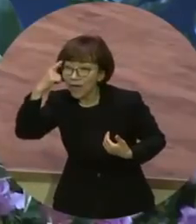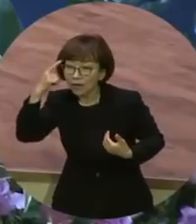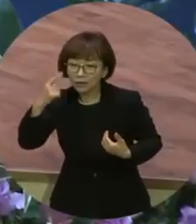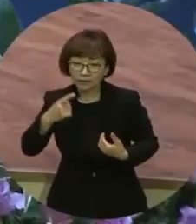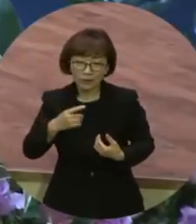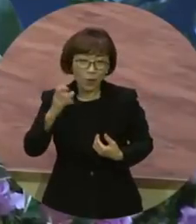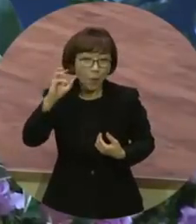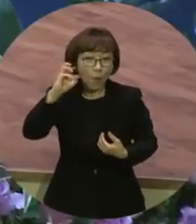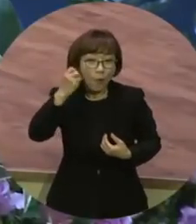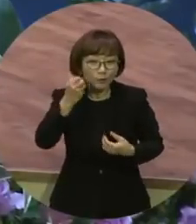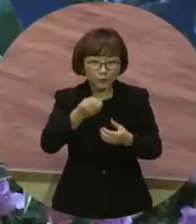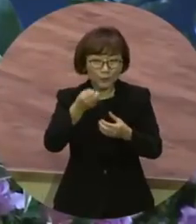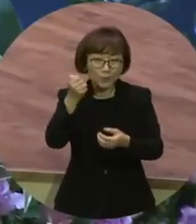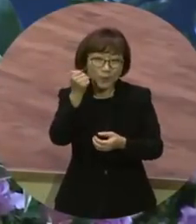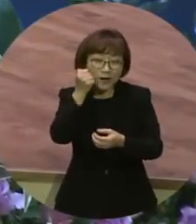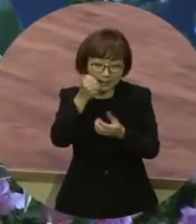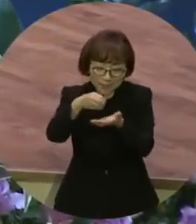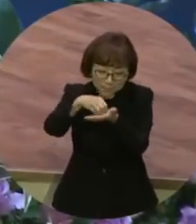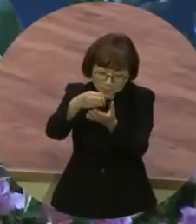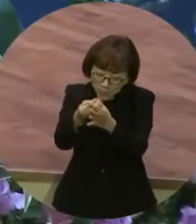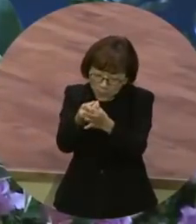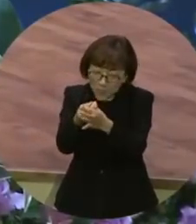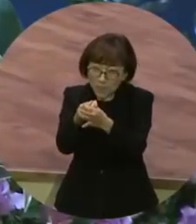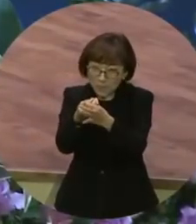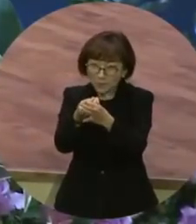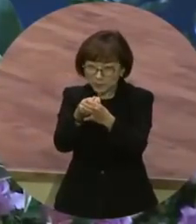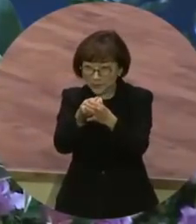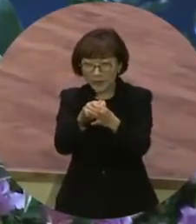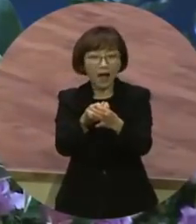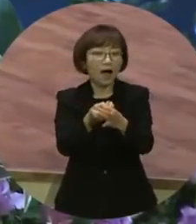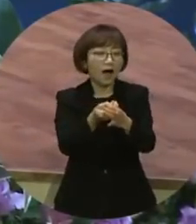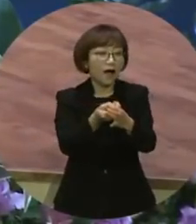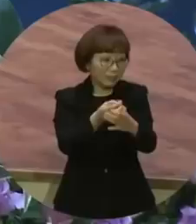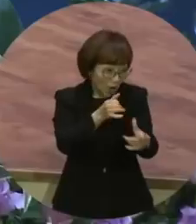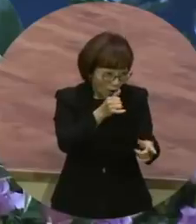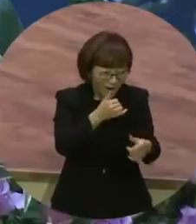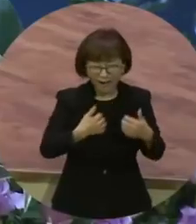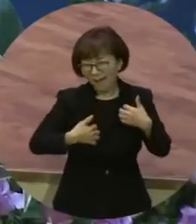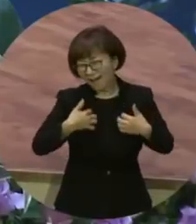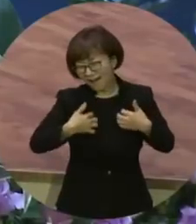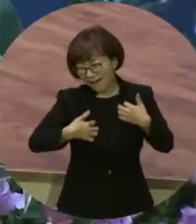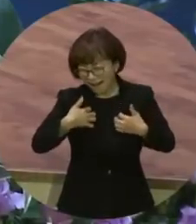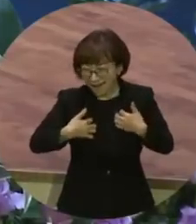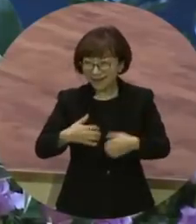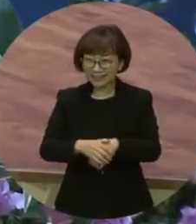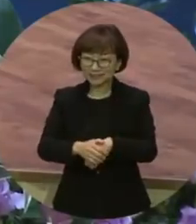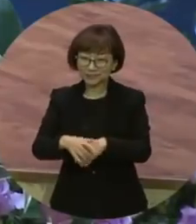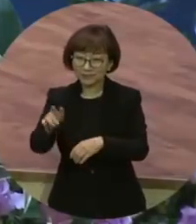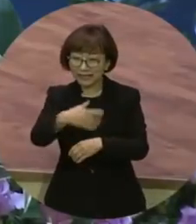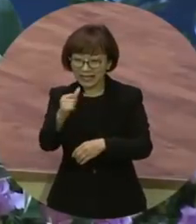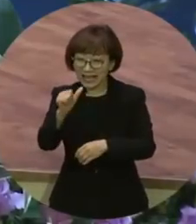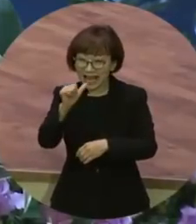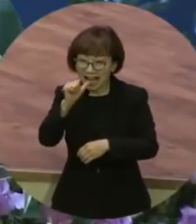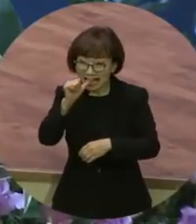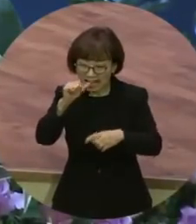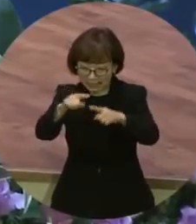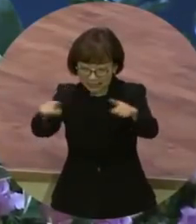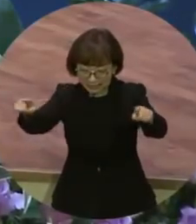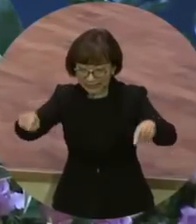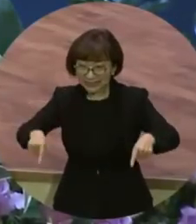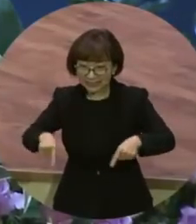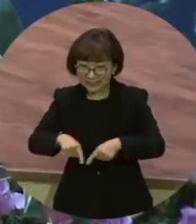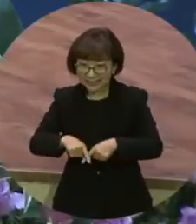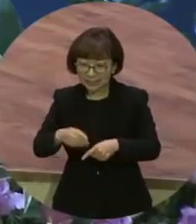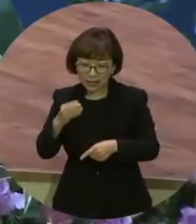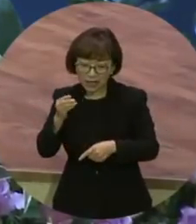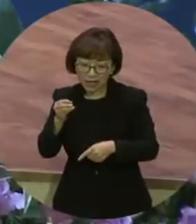호두과자 어떻게 만드는지 아시죠? 호두 모양으로 생긴 그 통에다 쇠로 달궈진 그 틀에다가 호두 넣고 반 넣고